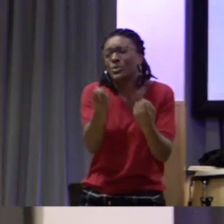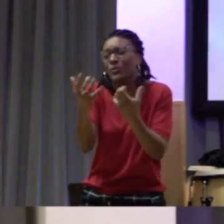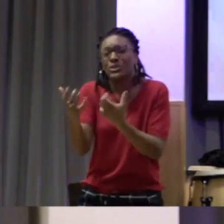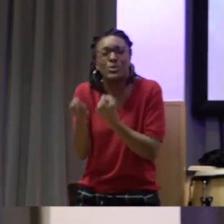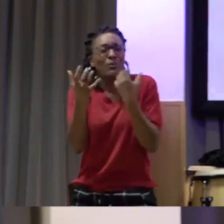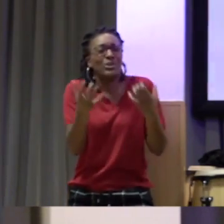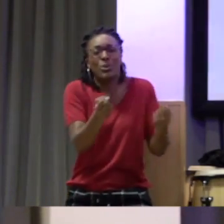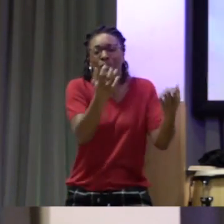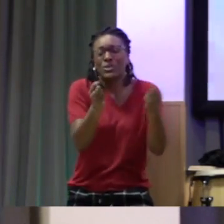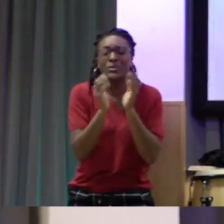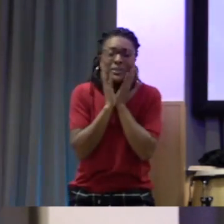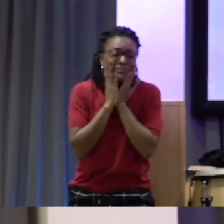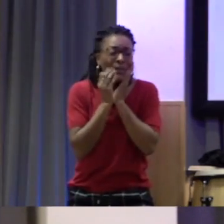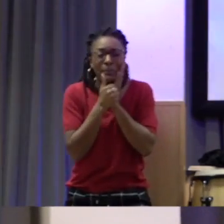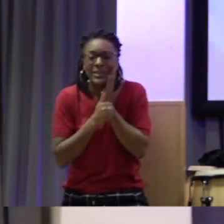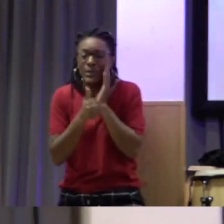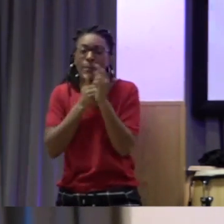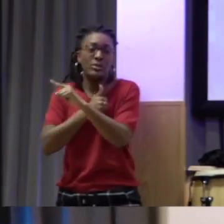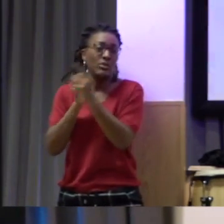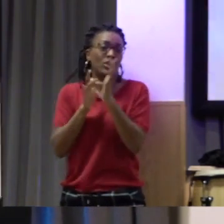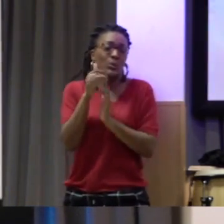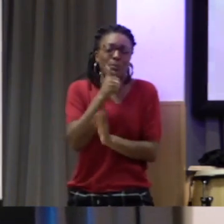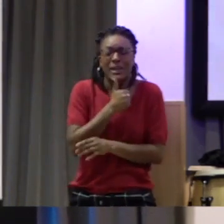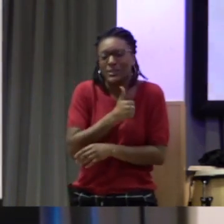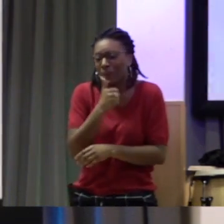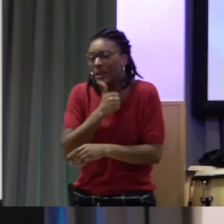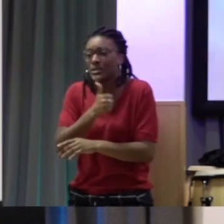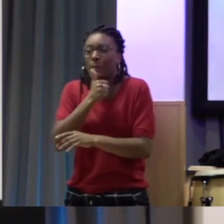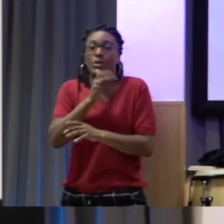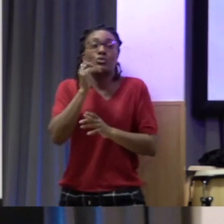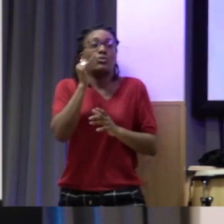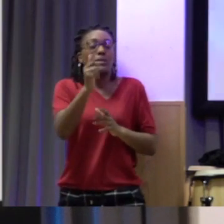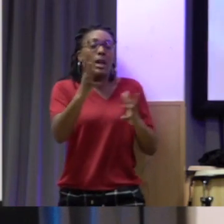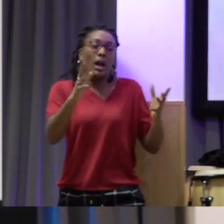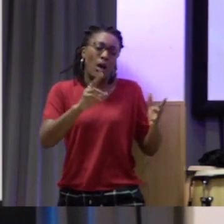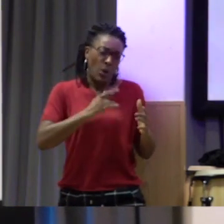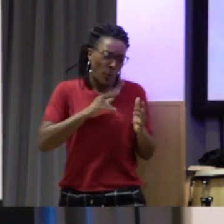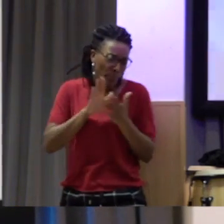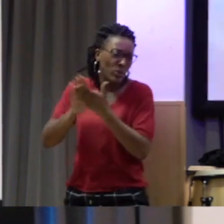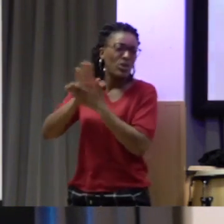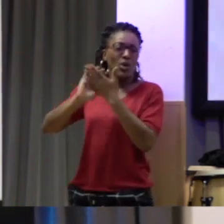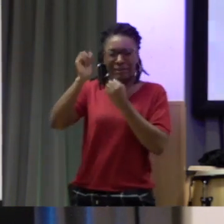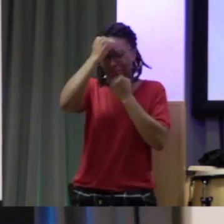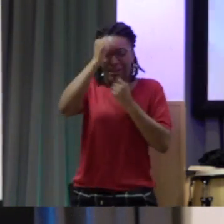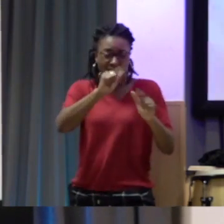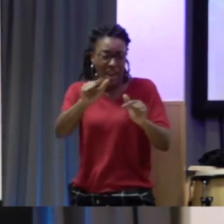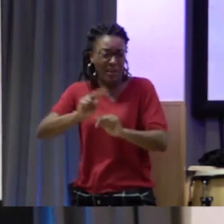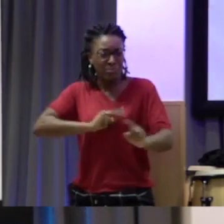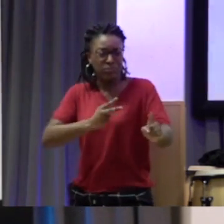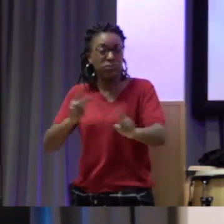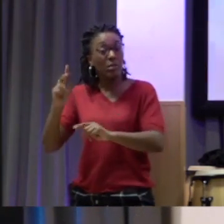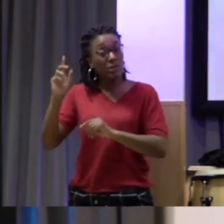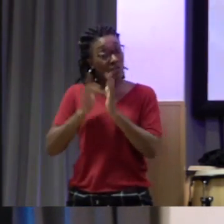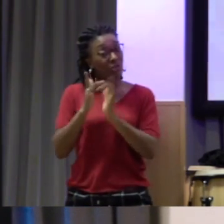périsse, mais voulant que tous arrivent à la repentance. Il est patient, le